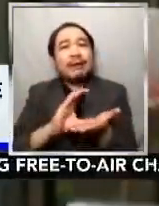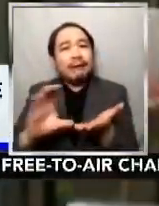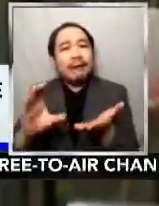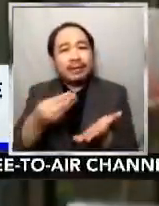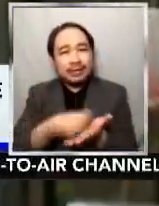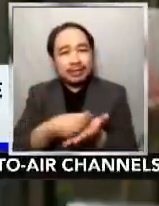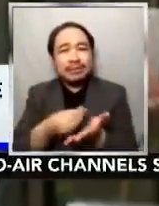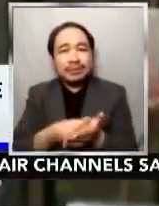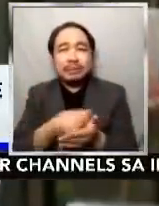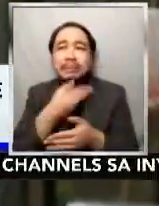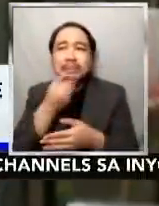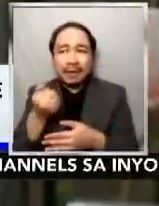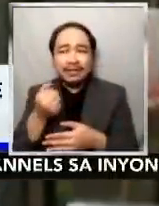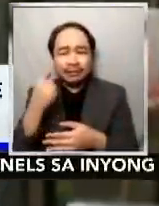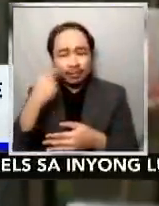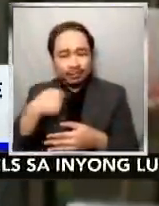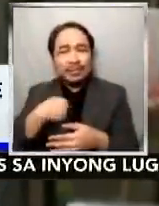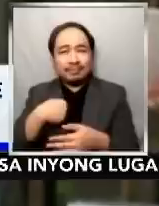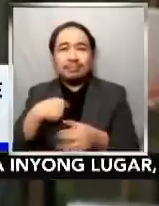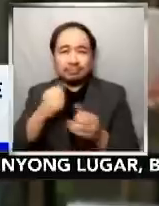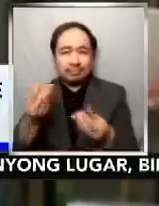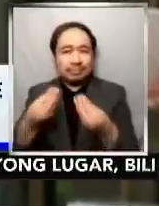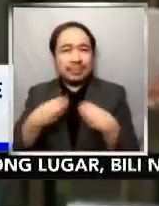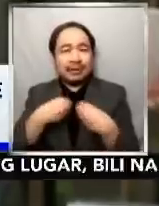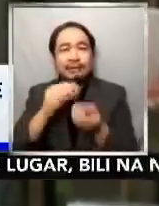cash na lang yung ibigay. Kasi